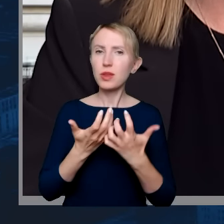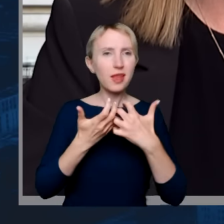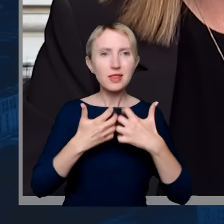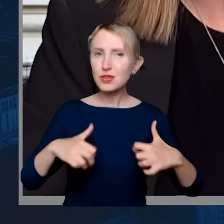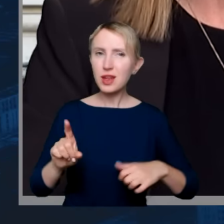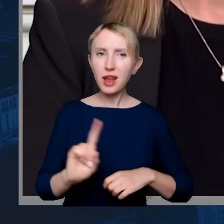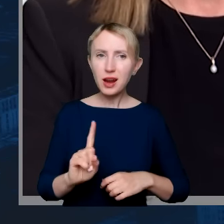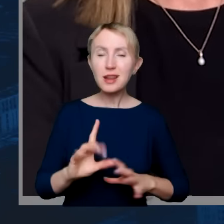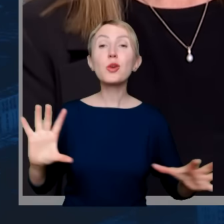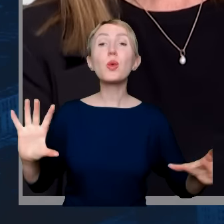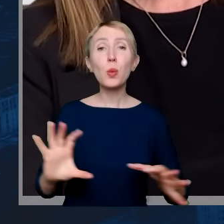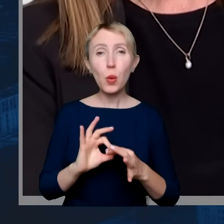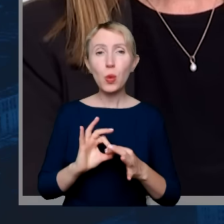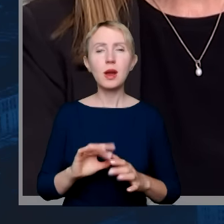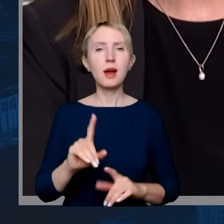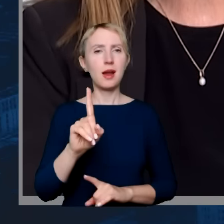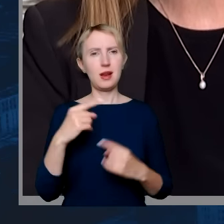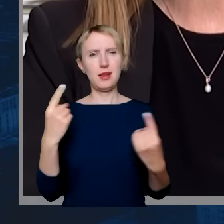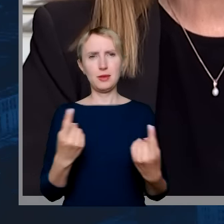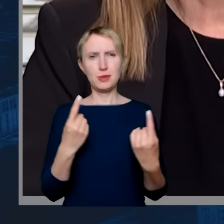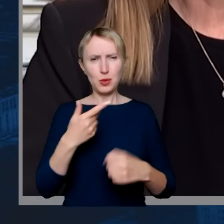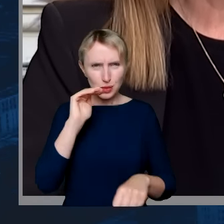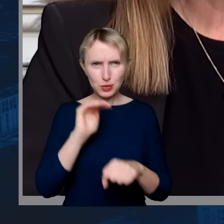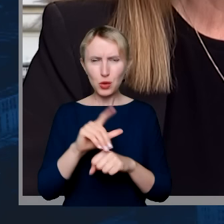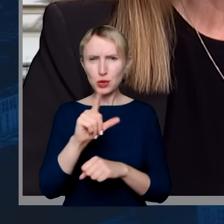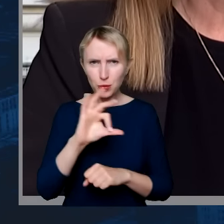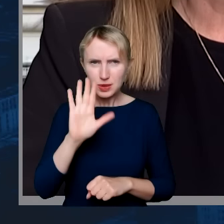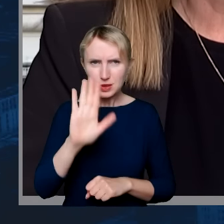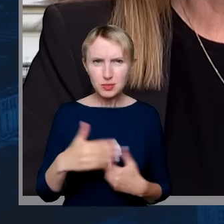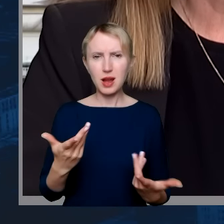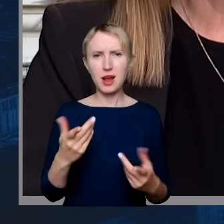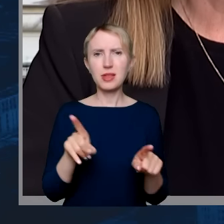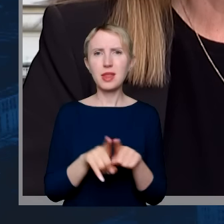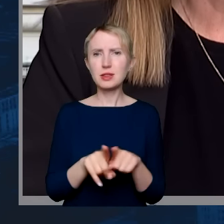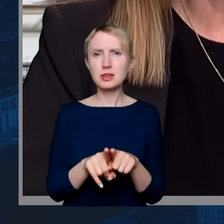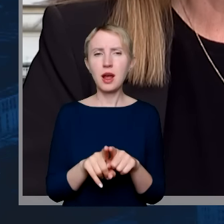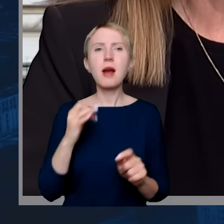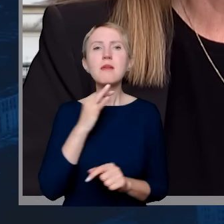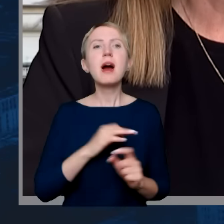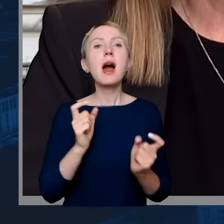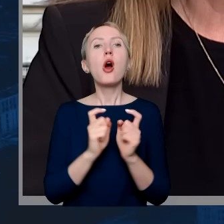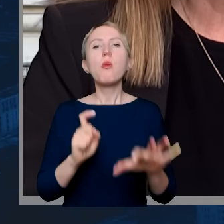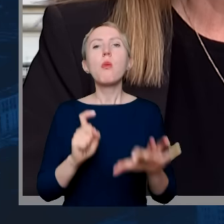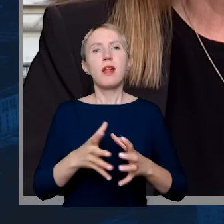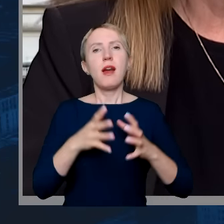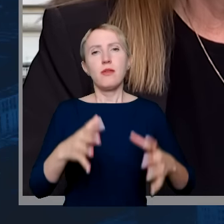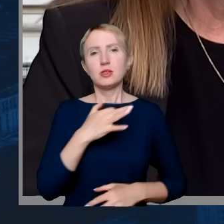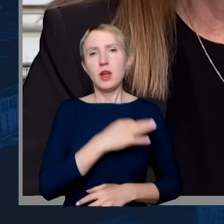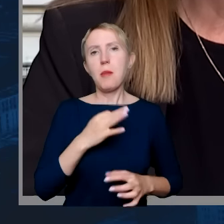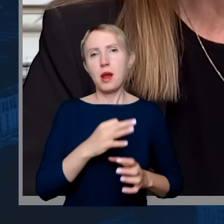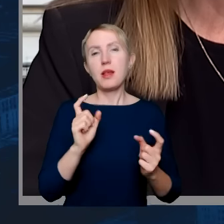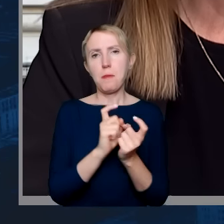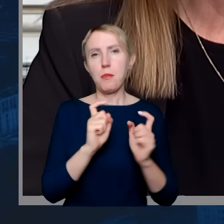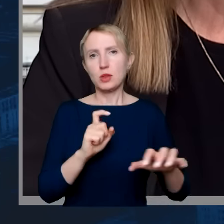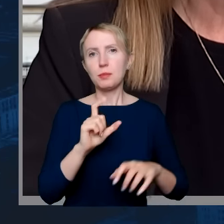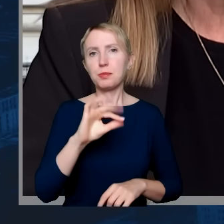a łączy. No ale w przypadku jest pełna zgoda Prawa i Sprawiedliwości. Co więcej, partia opozycyjna, największa partia opozycyjna PiS chce